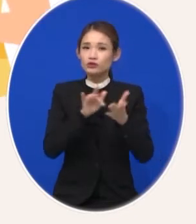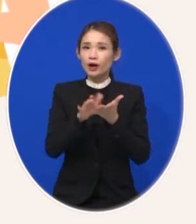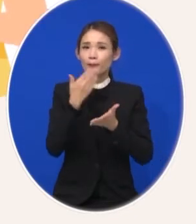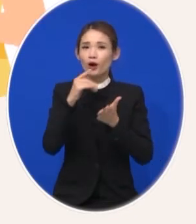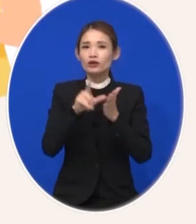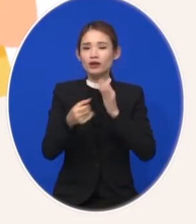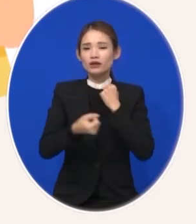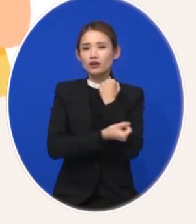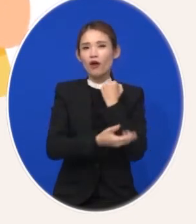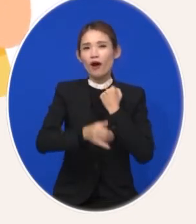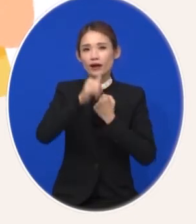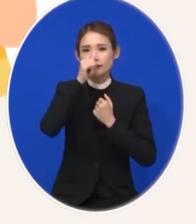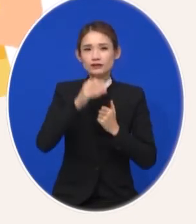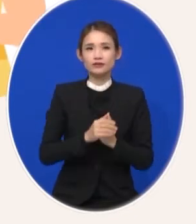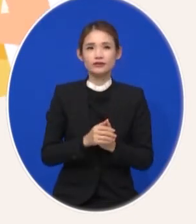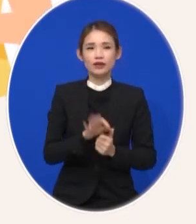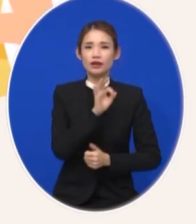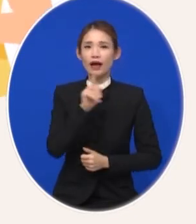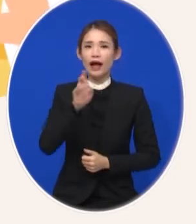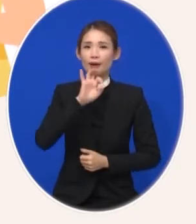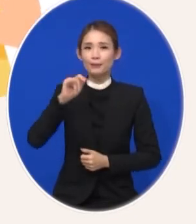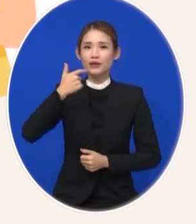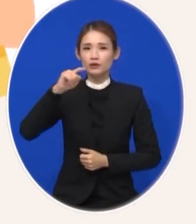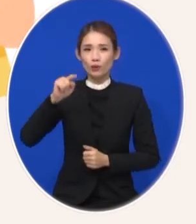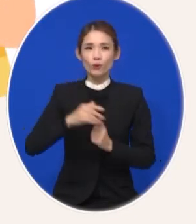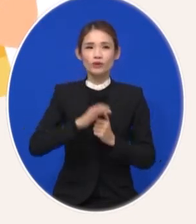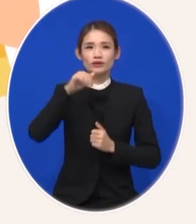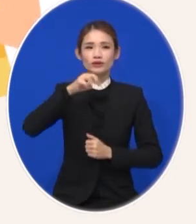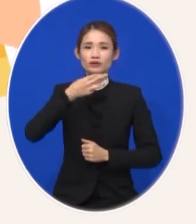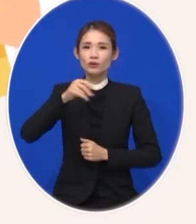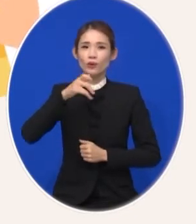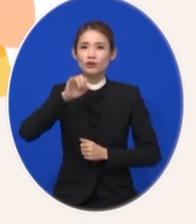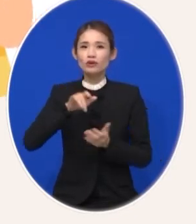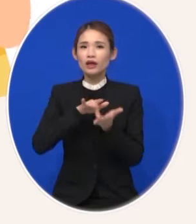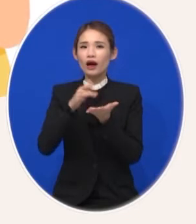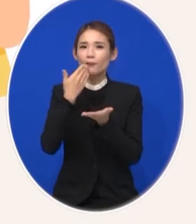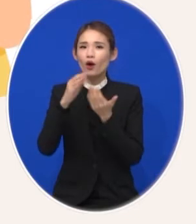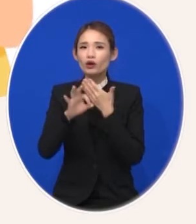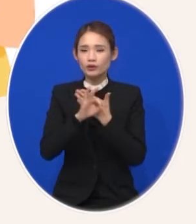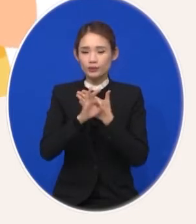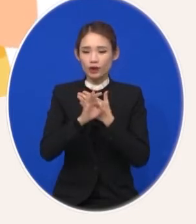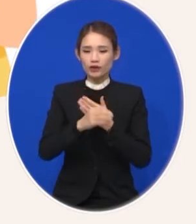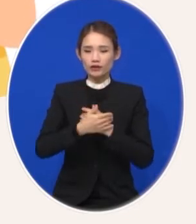이 시기에도 일부 약물들은 태아에 영향을 미칩니다.